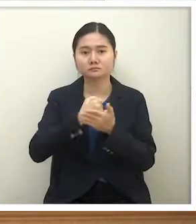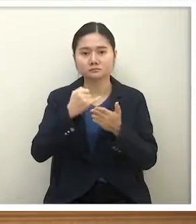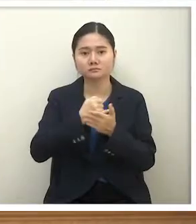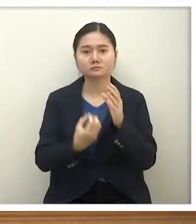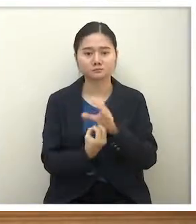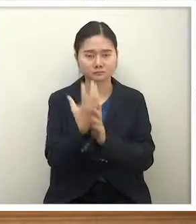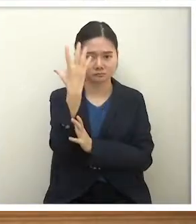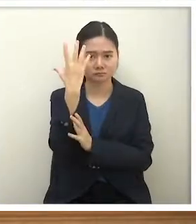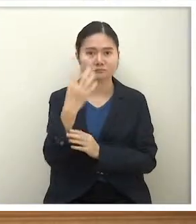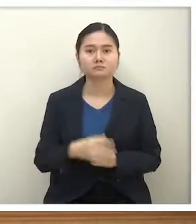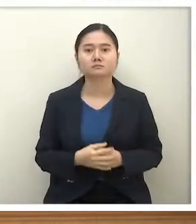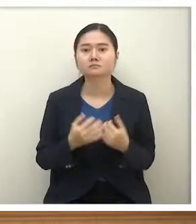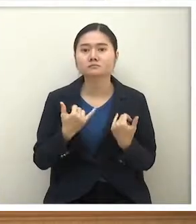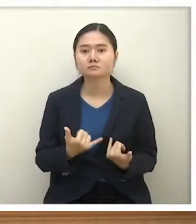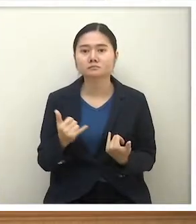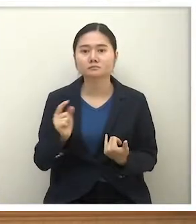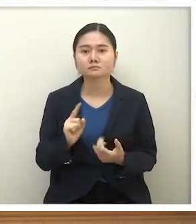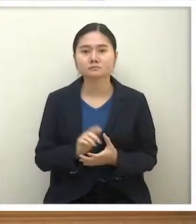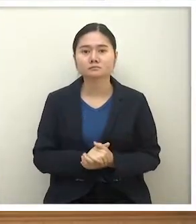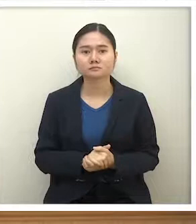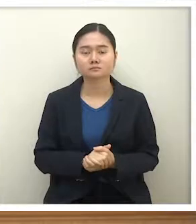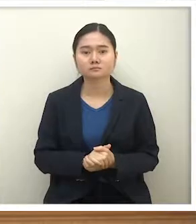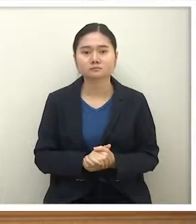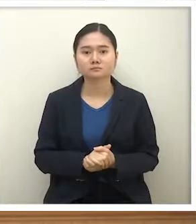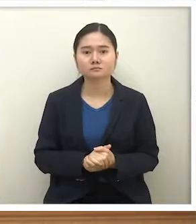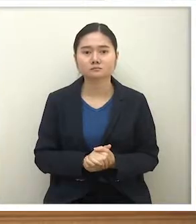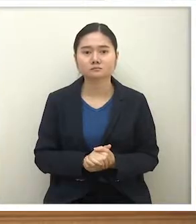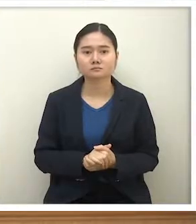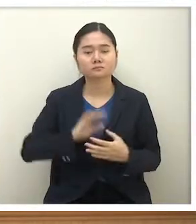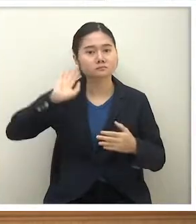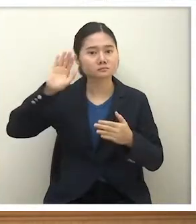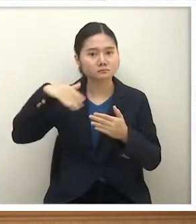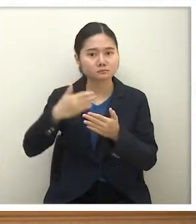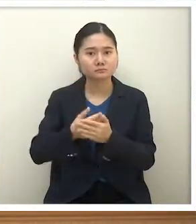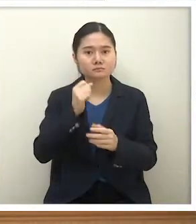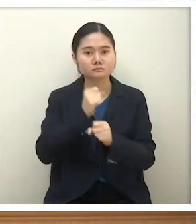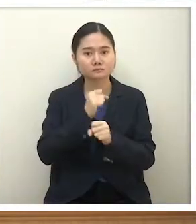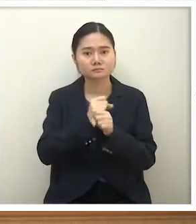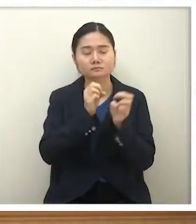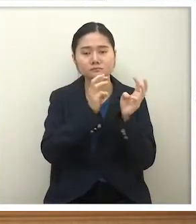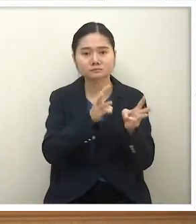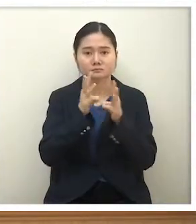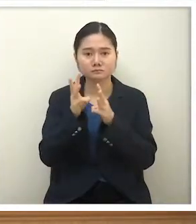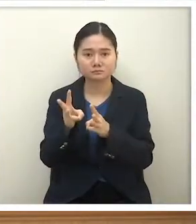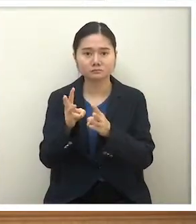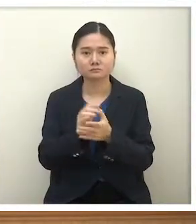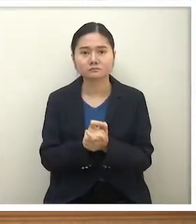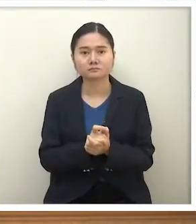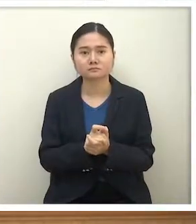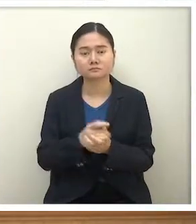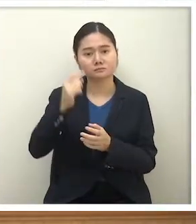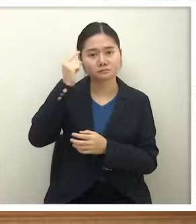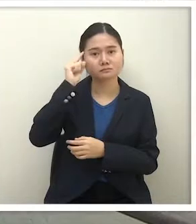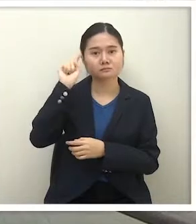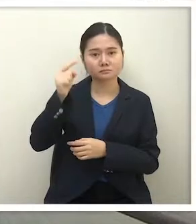ต้นไม้คราวนี้หลังจากที่เราทราบวิธีการไอเ